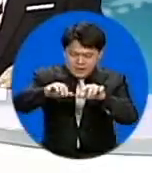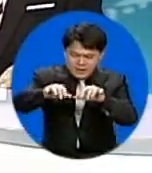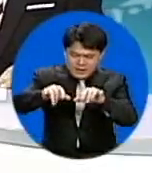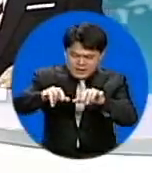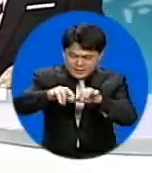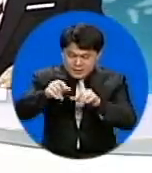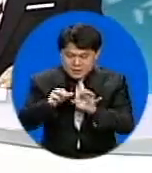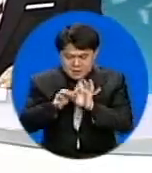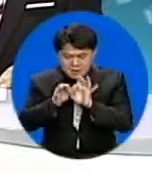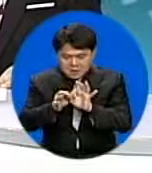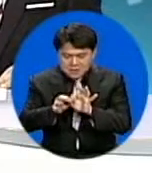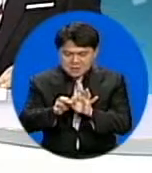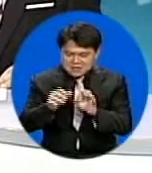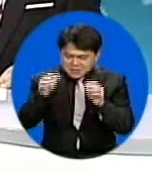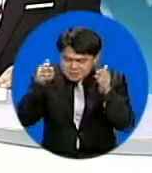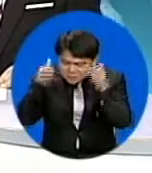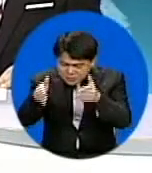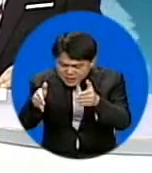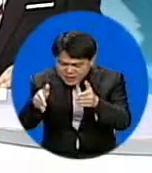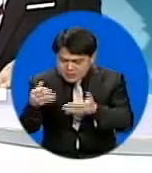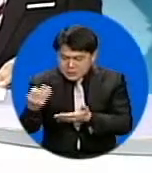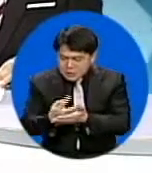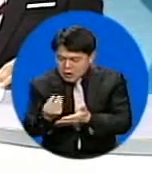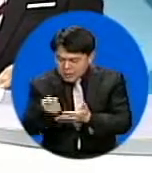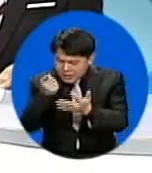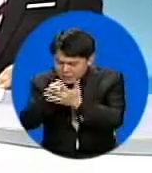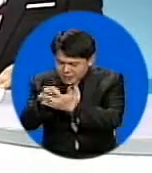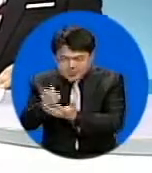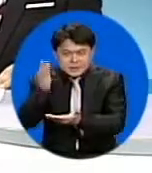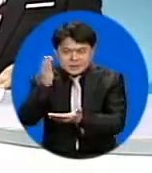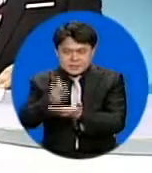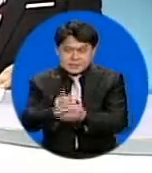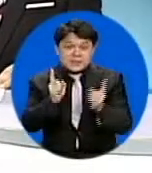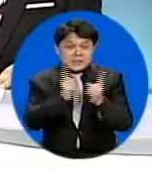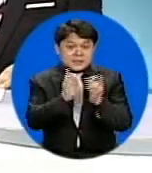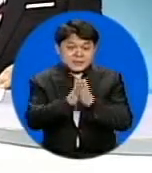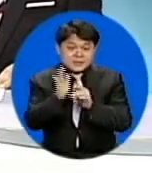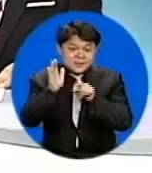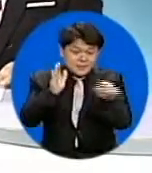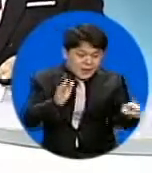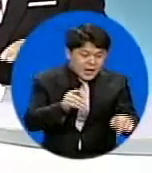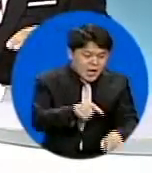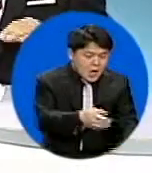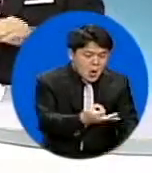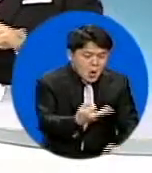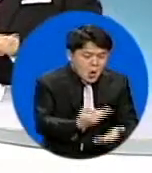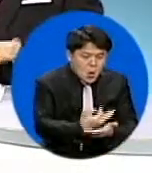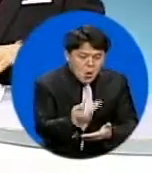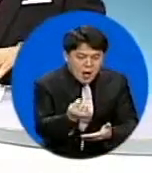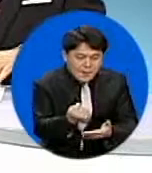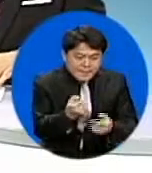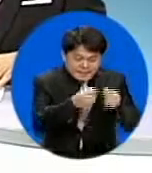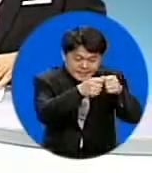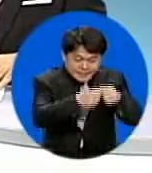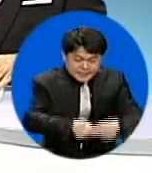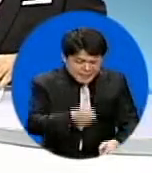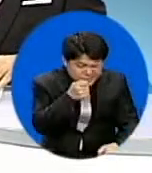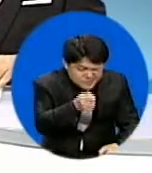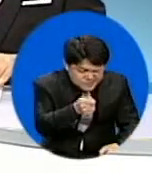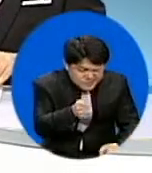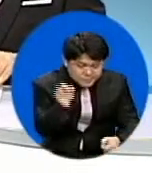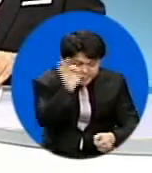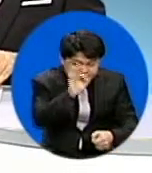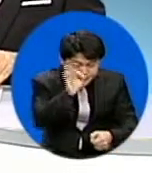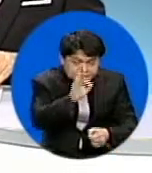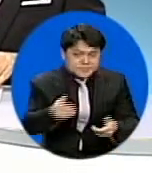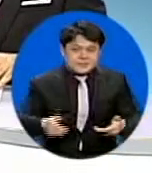어떤 그 소득 추정만 할 것이 아니라 좀 더 직접 찾아보고 얼마나 소득이 있는지 네. 이런 것들을 좀 면밀하게 살펴보는 이런